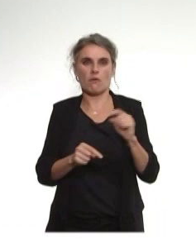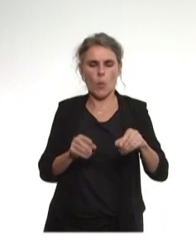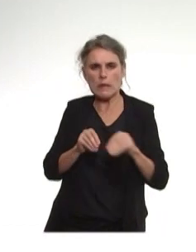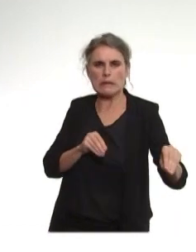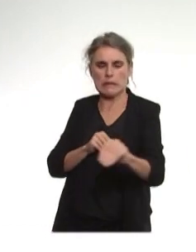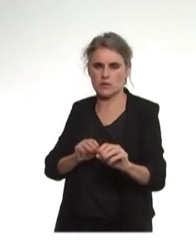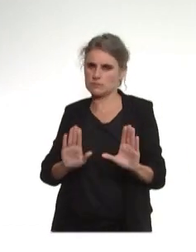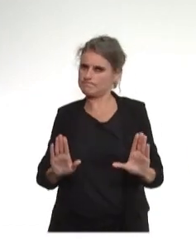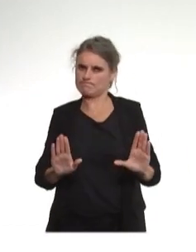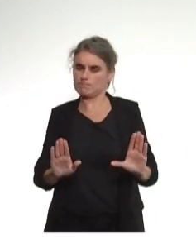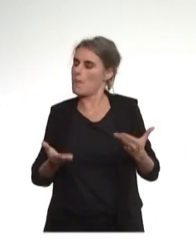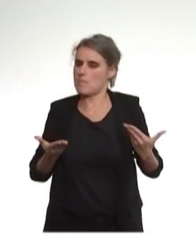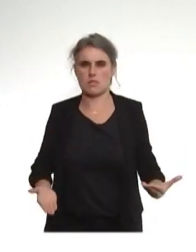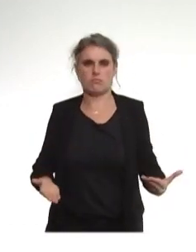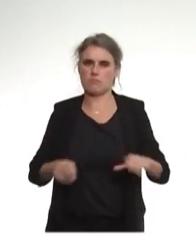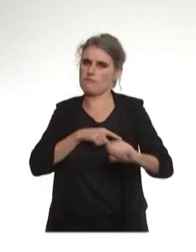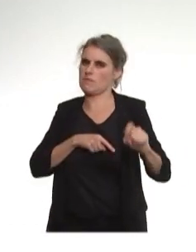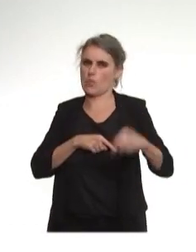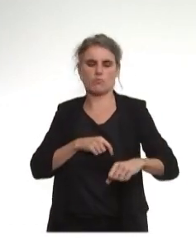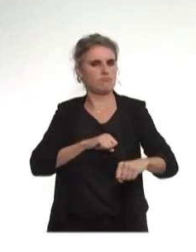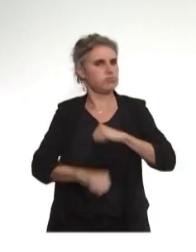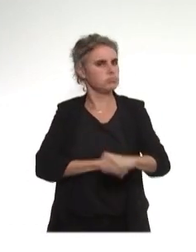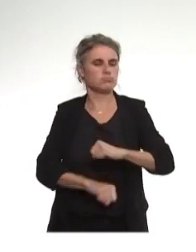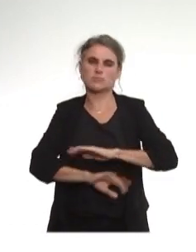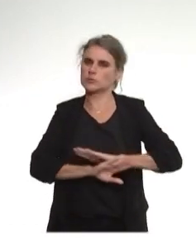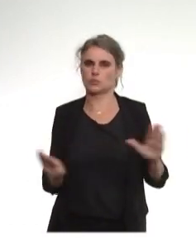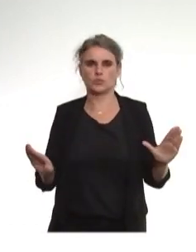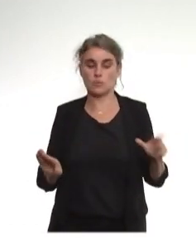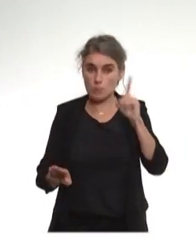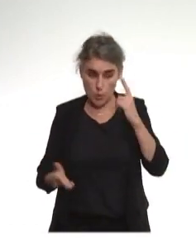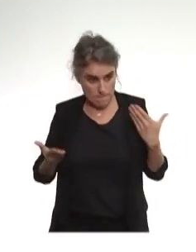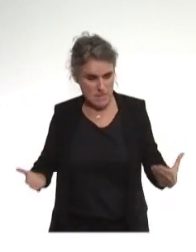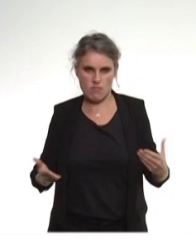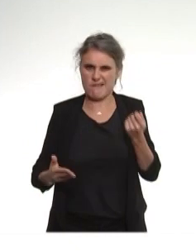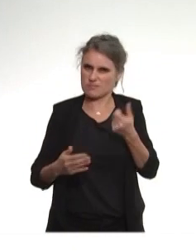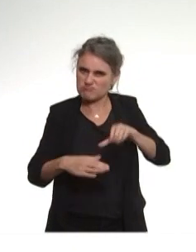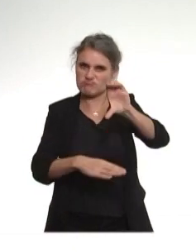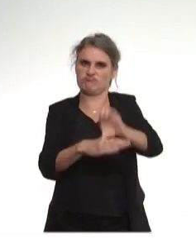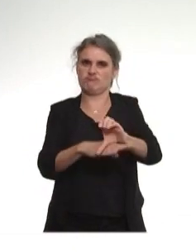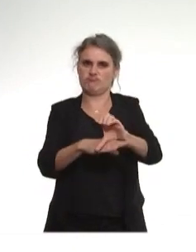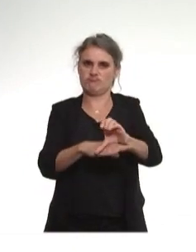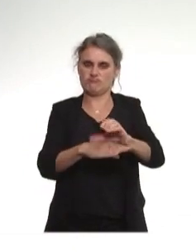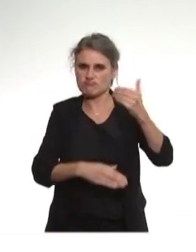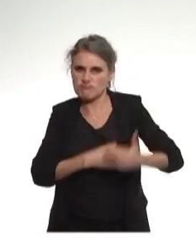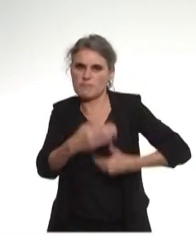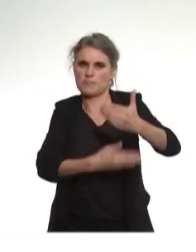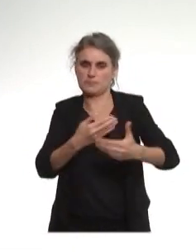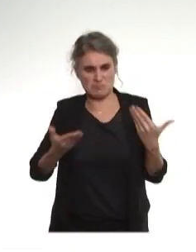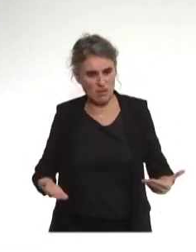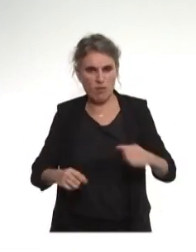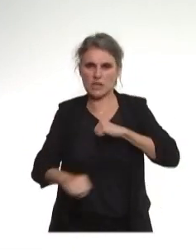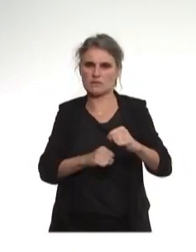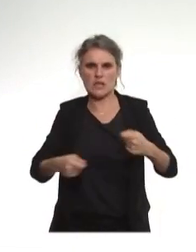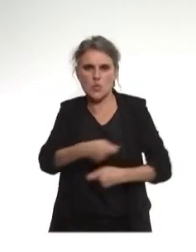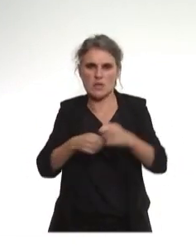je vous dis que le bon moment c'est maintenant c'est maintenant parce que c'est maintenant qu'il faut investir c'est maintenant qu'il faut relancer notre activité